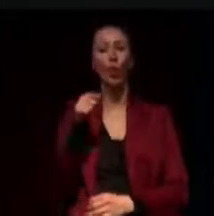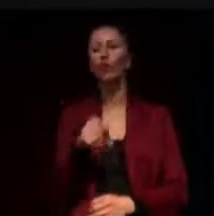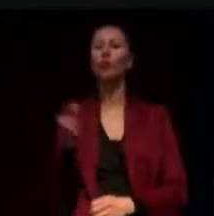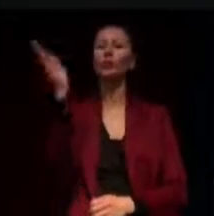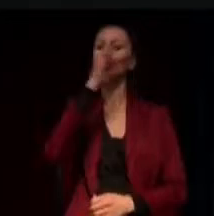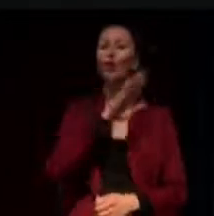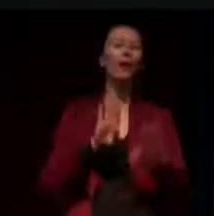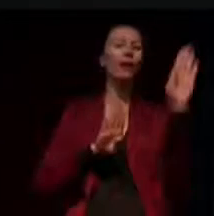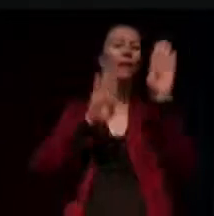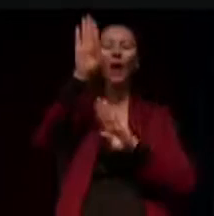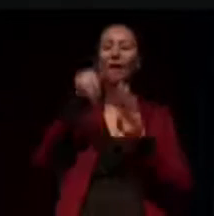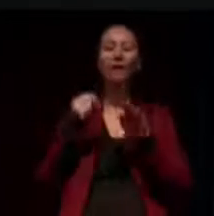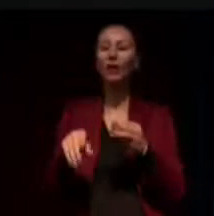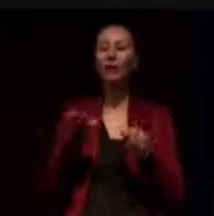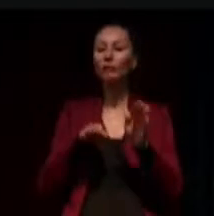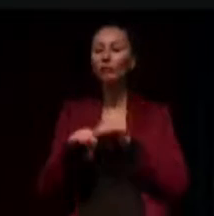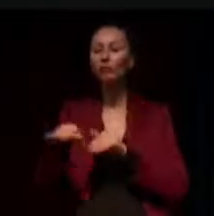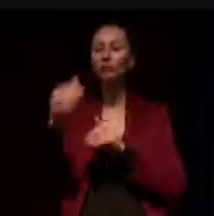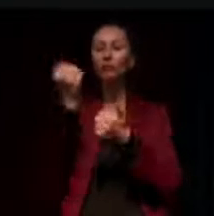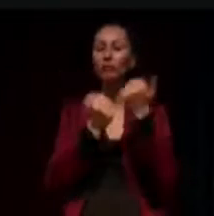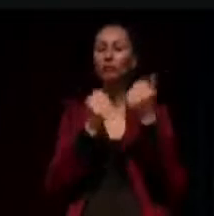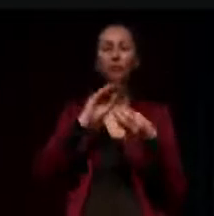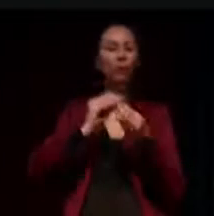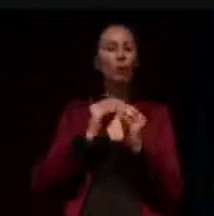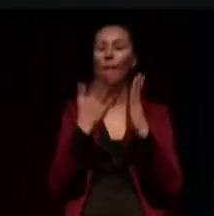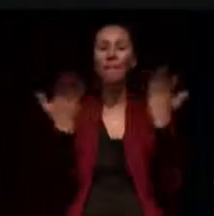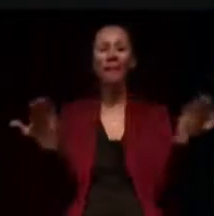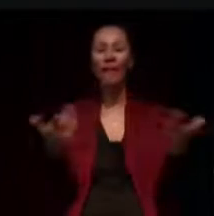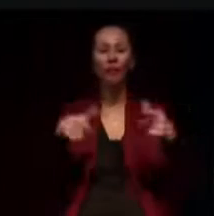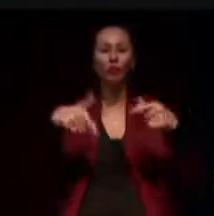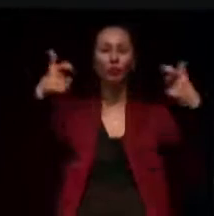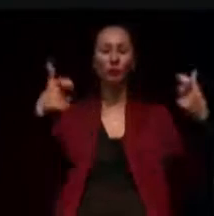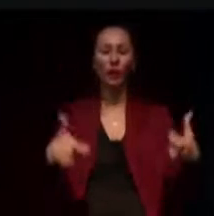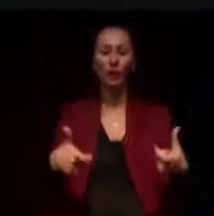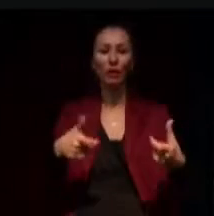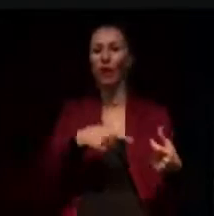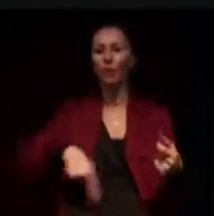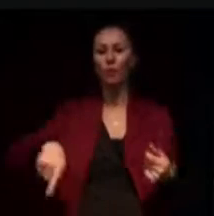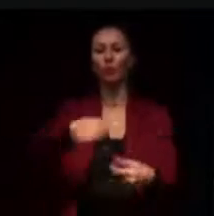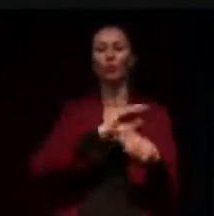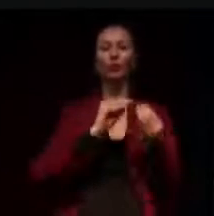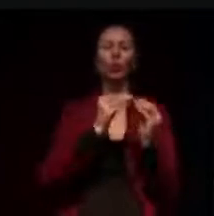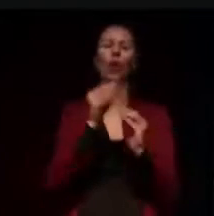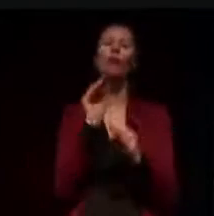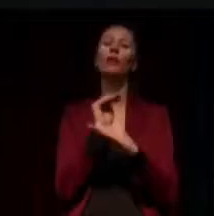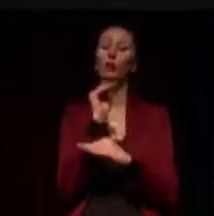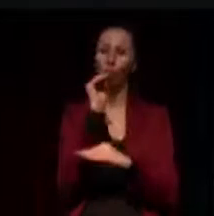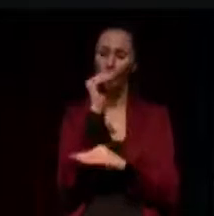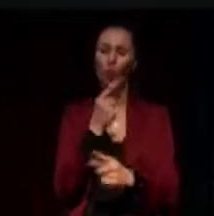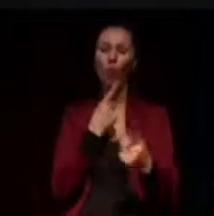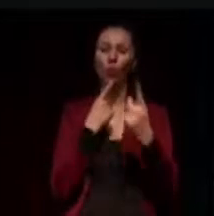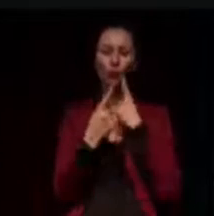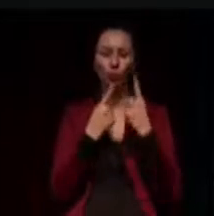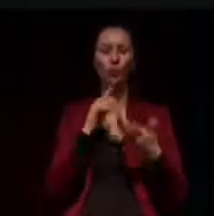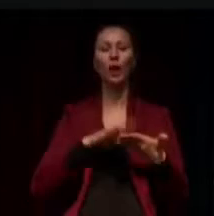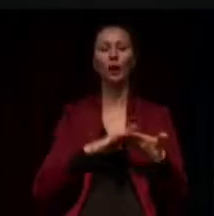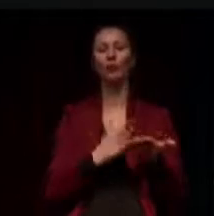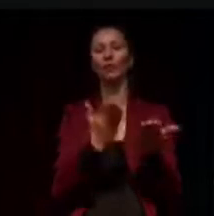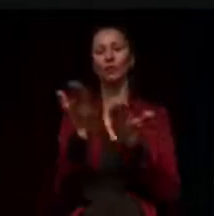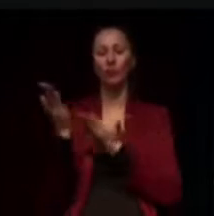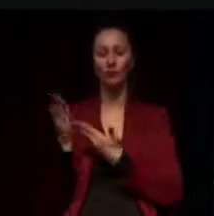Ondan sonra trafik neden böyle problem? Ondan sonra neden bu şehirde bu sorunlar yaşanıyor? Konuşuruz